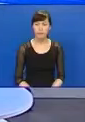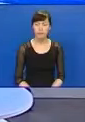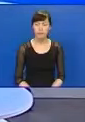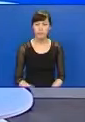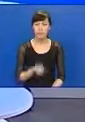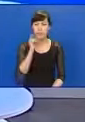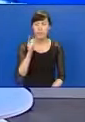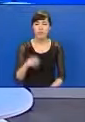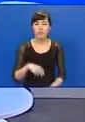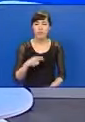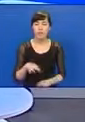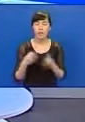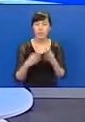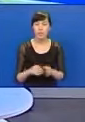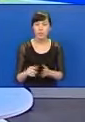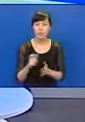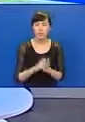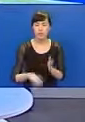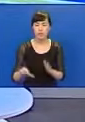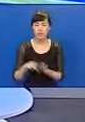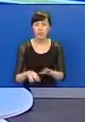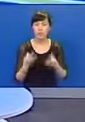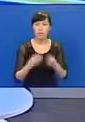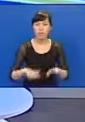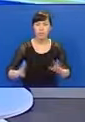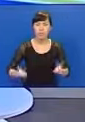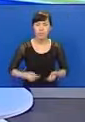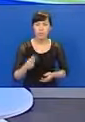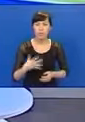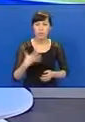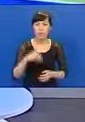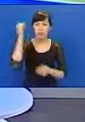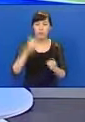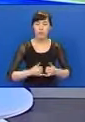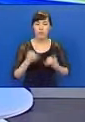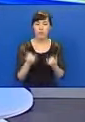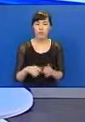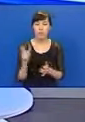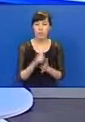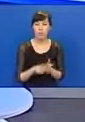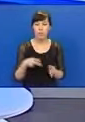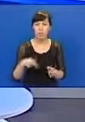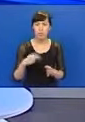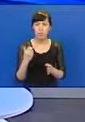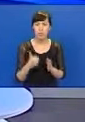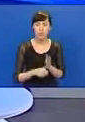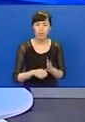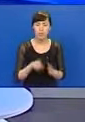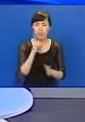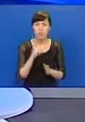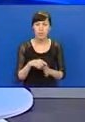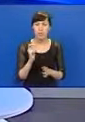Жас ақындар тәуелсіздікті жырға қосты. Азат тіршілігіміздің 25 жылдығына орай поэзия 2016 атты жас